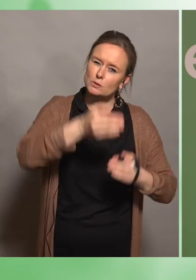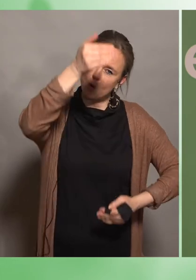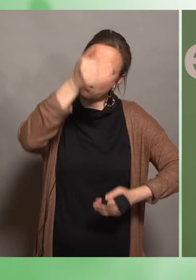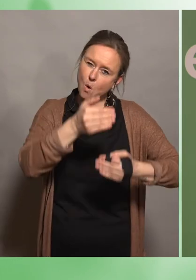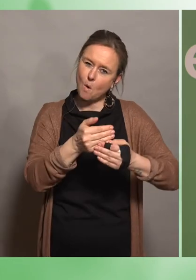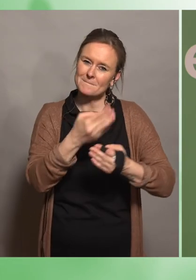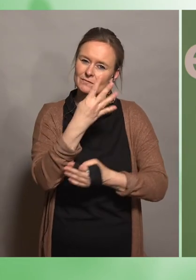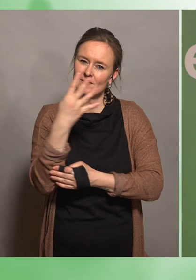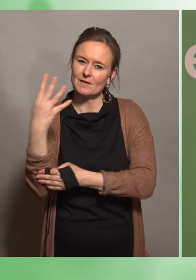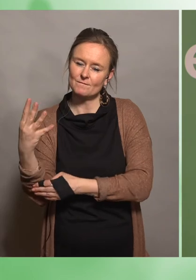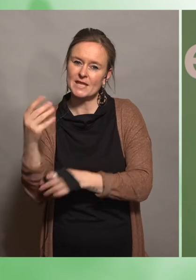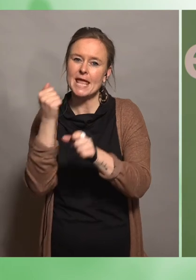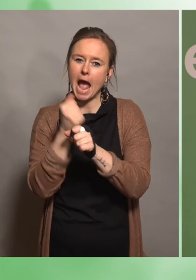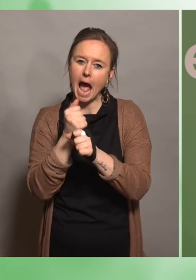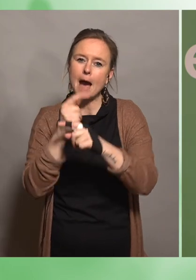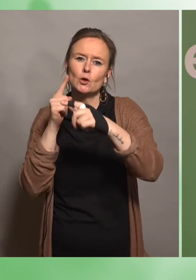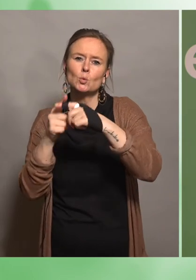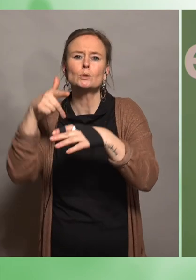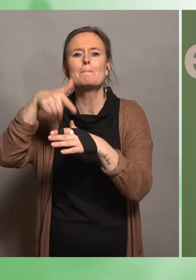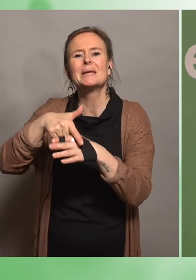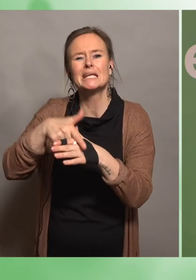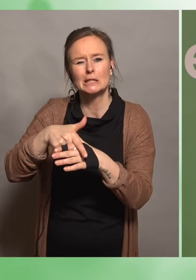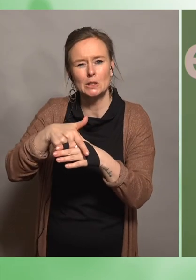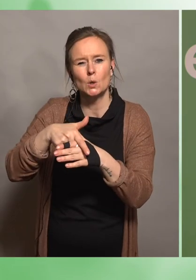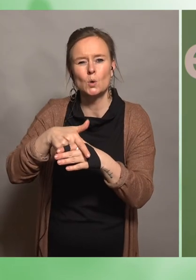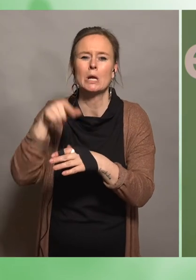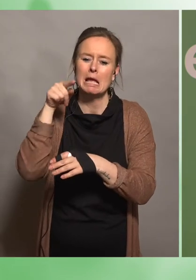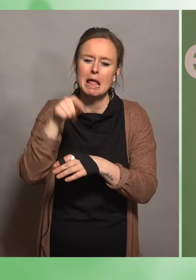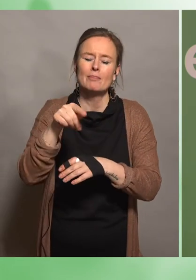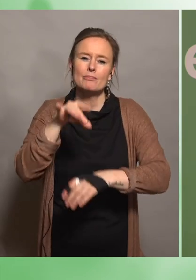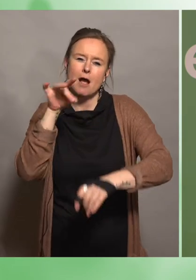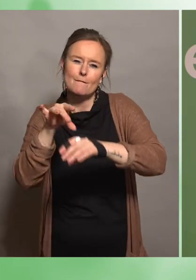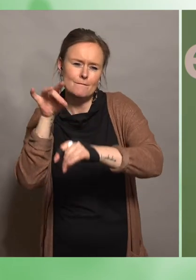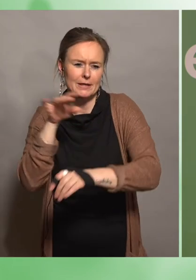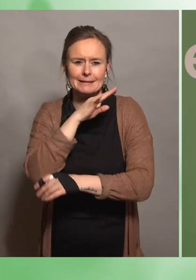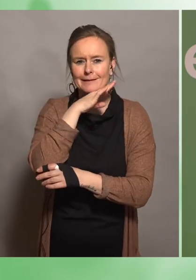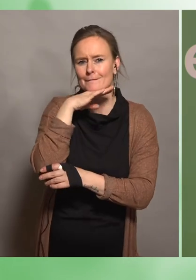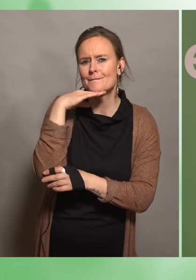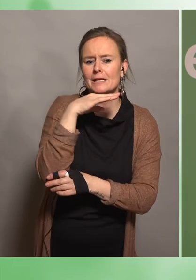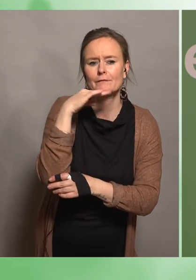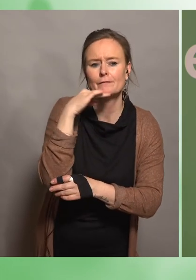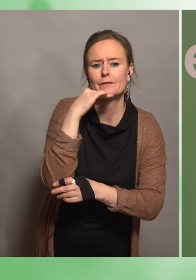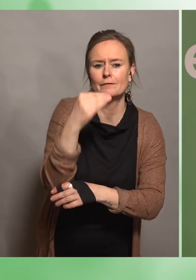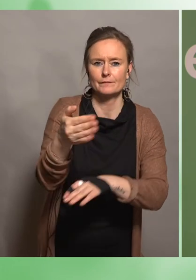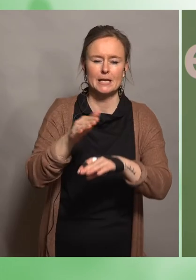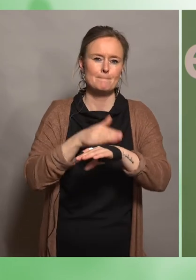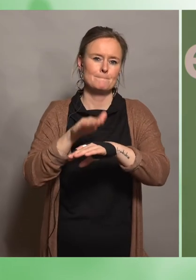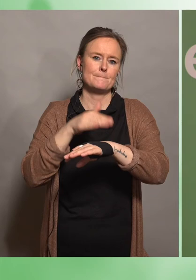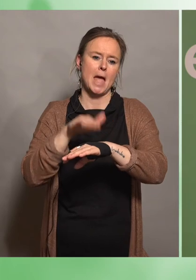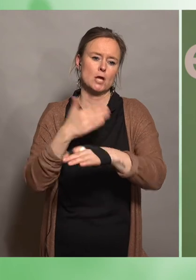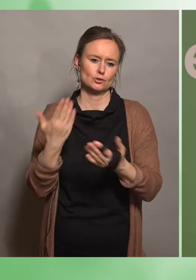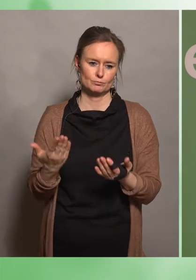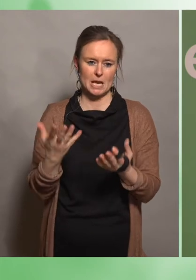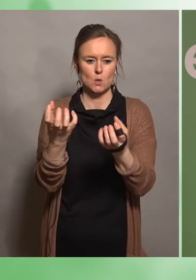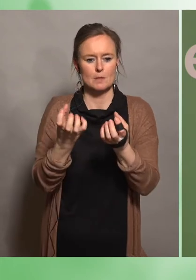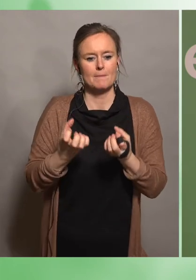Homepage-Plattform www.arbeit und Behinderung. Da finden Sie dann eine ganze Anzahl und eine ganze Reihe weiterer